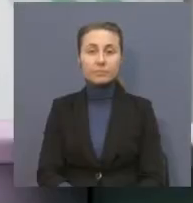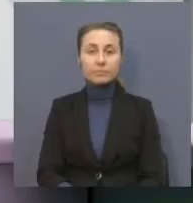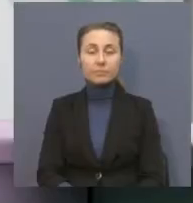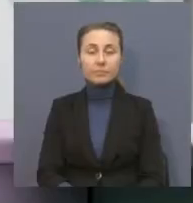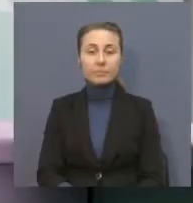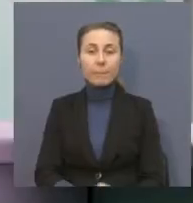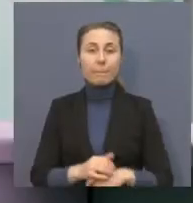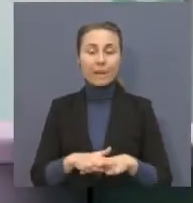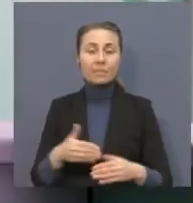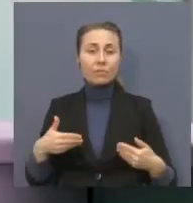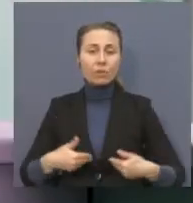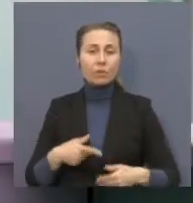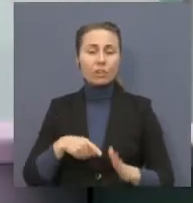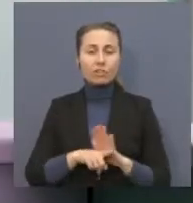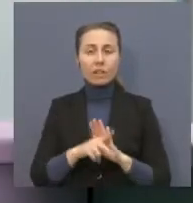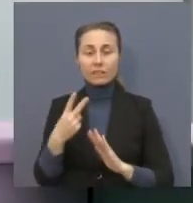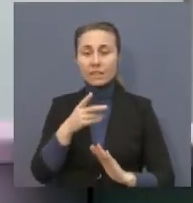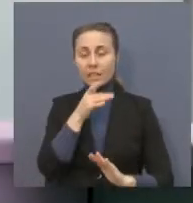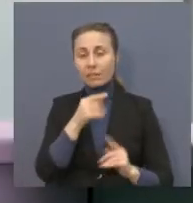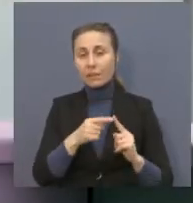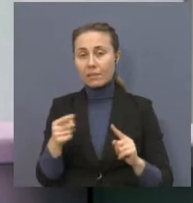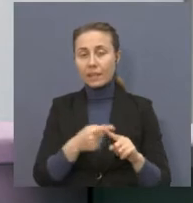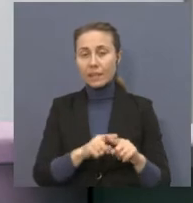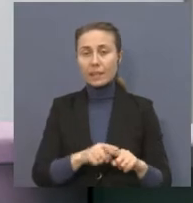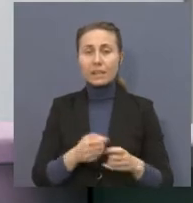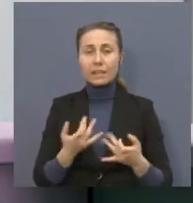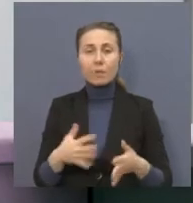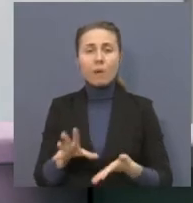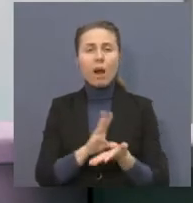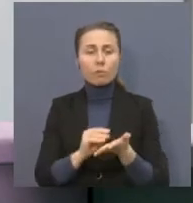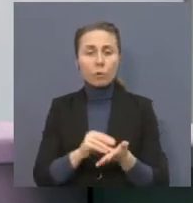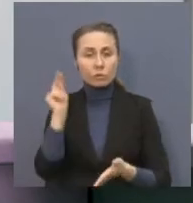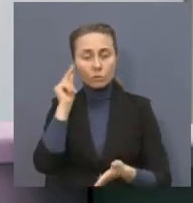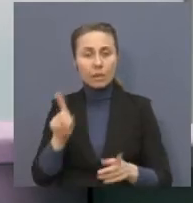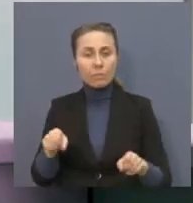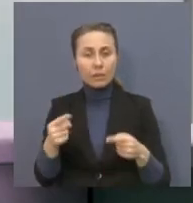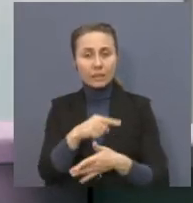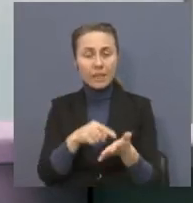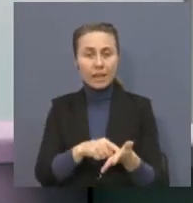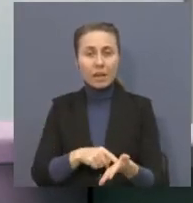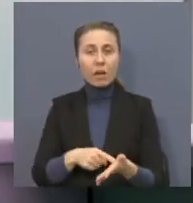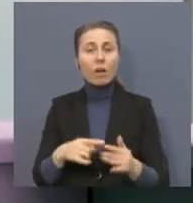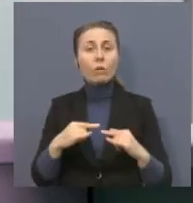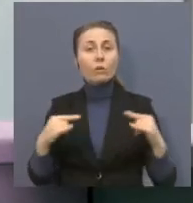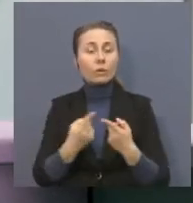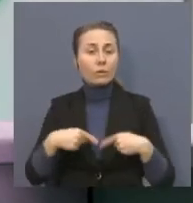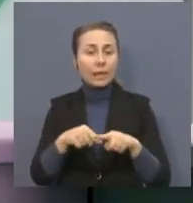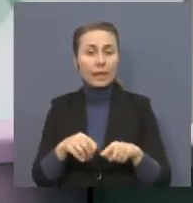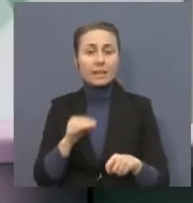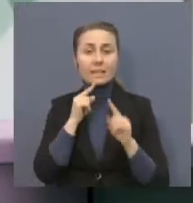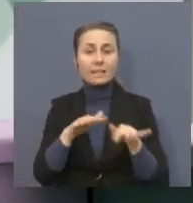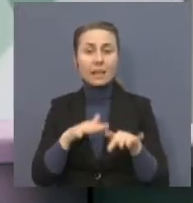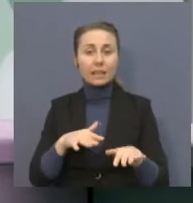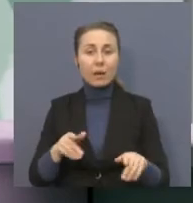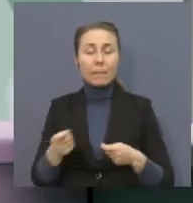Массовый голод начала 20 века требует повторного изучения. Этот вопрос был поднят в ходе круглого стола, организованного Сенатом парламента.